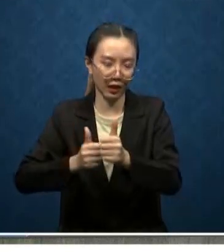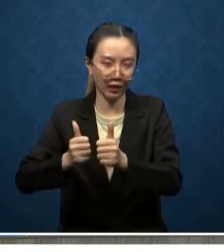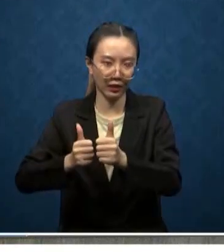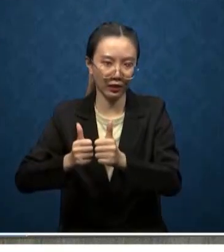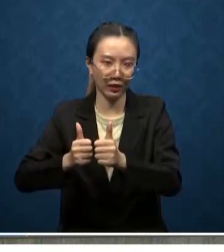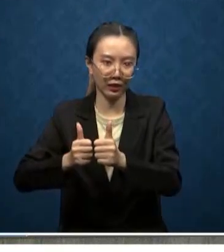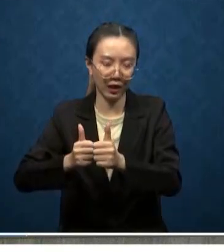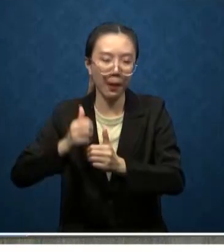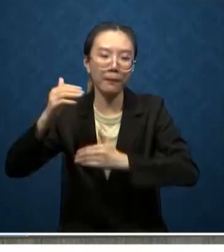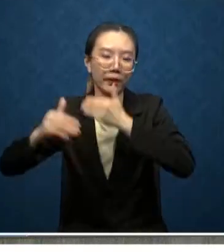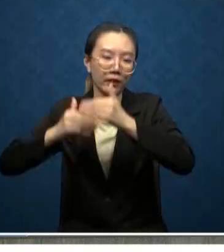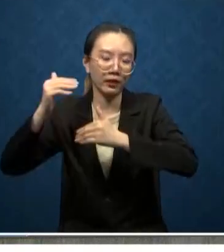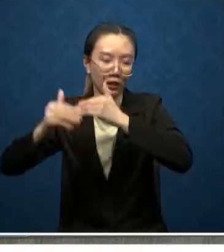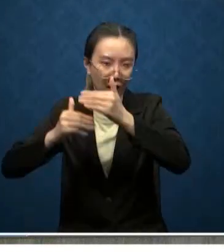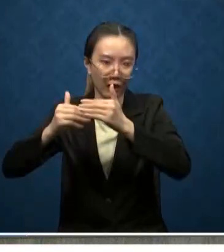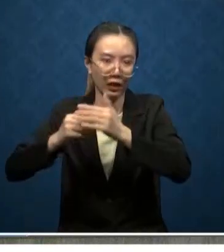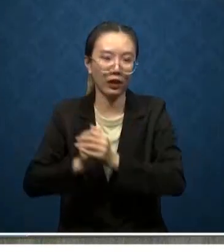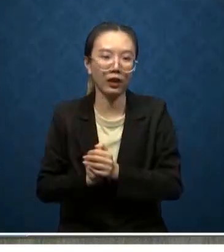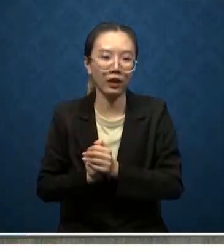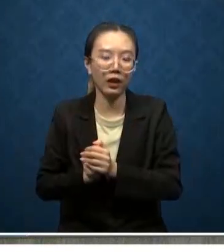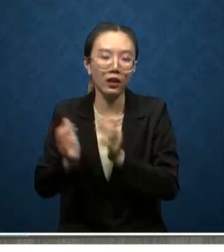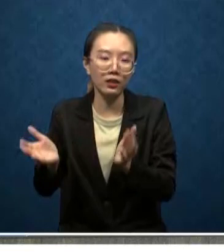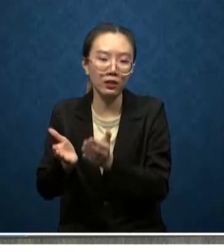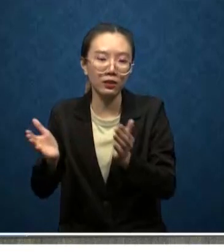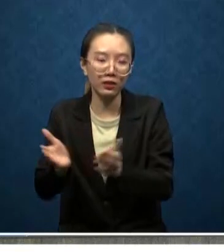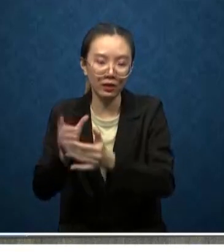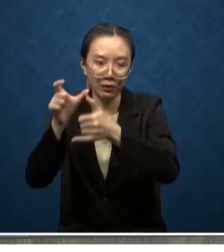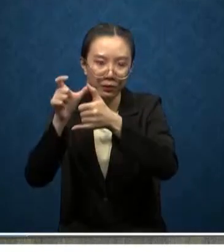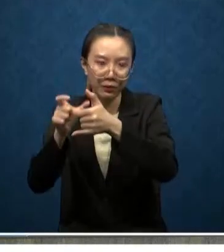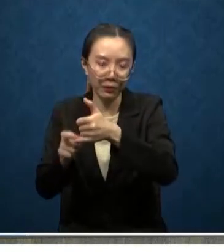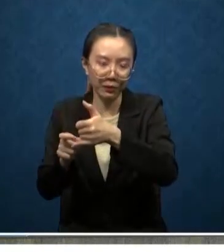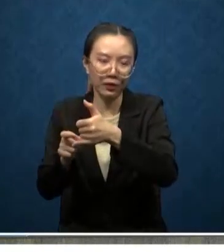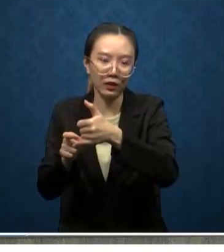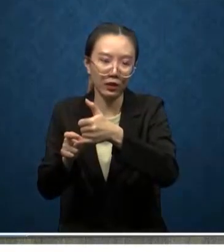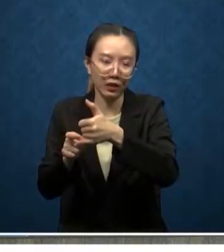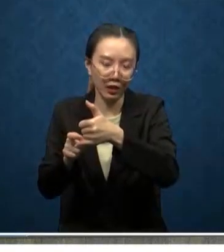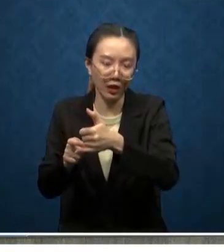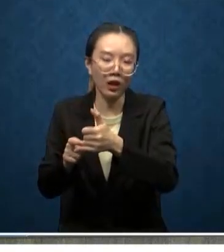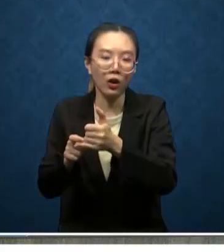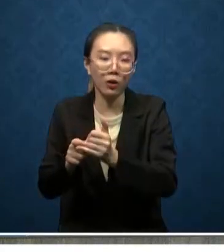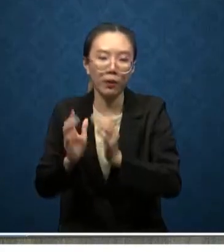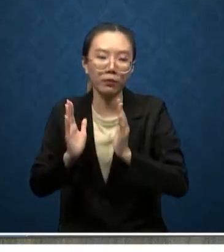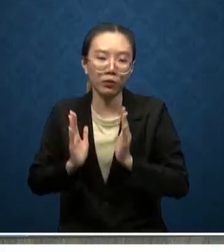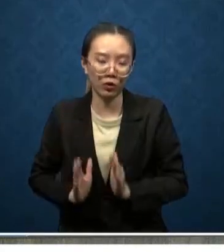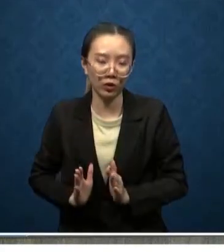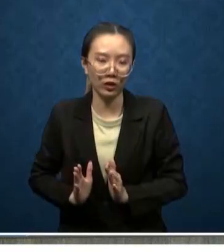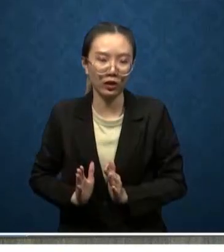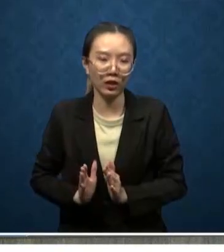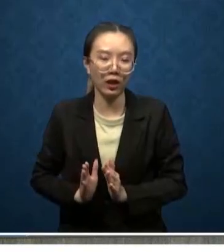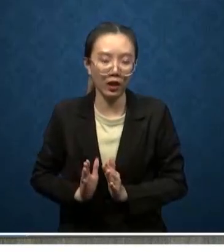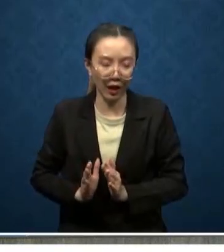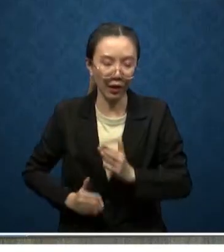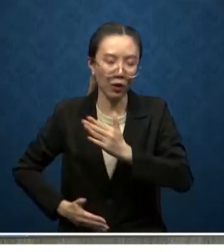ด้านการพัฒนาและเสริมสร้างศักยภาพทรัพยากรมนุษย์ด้านการสร้าง